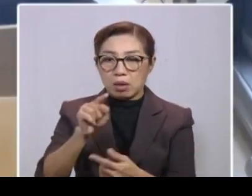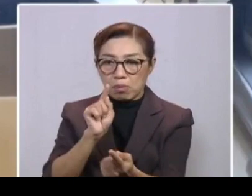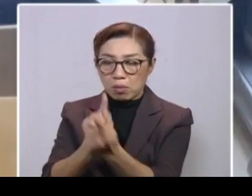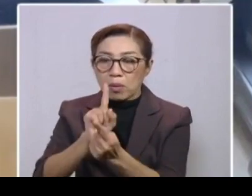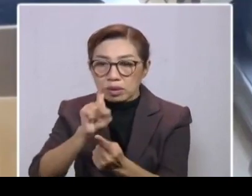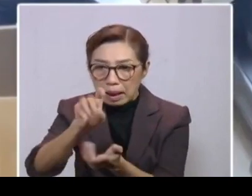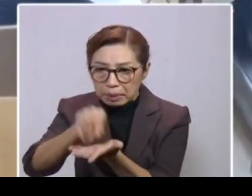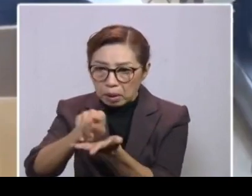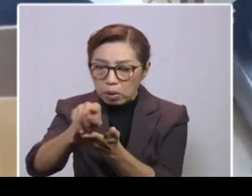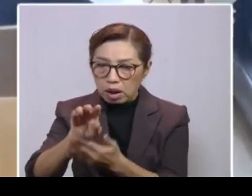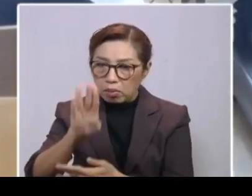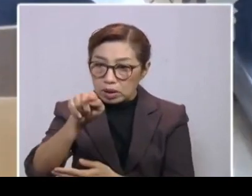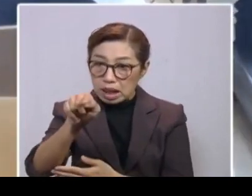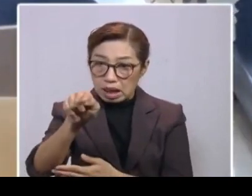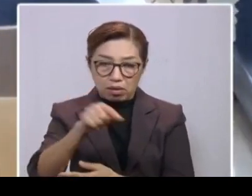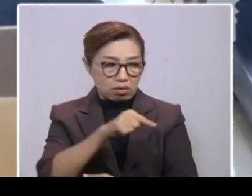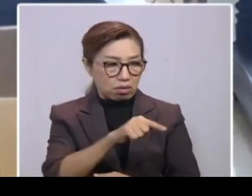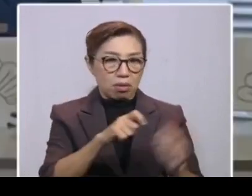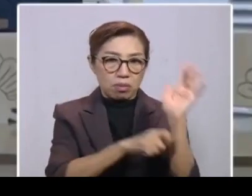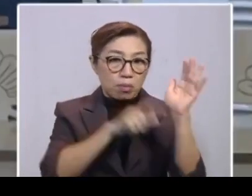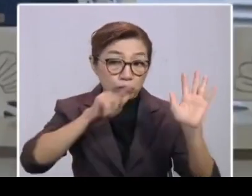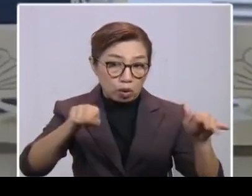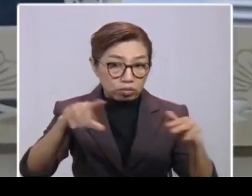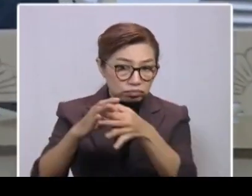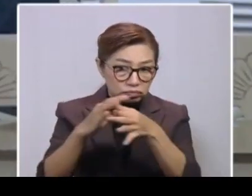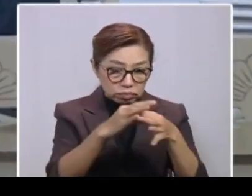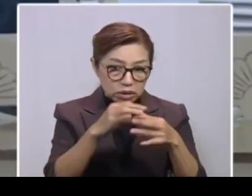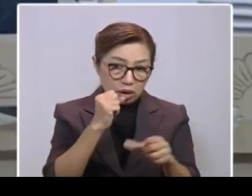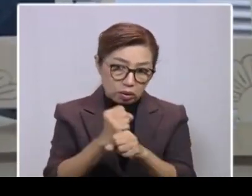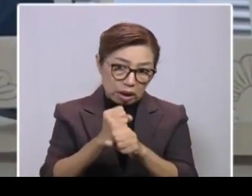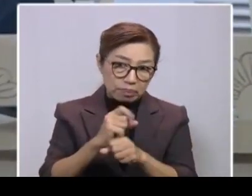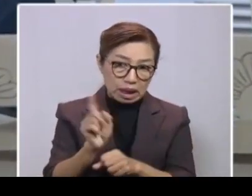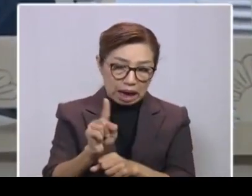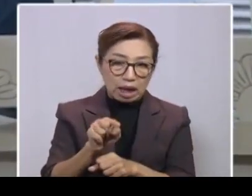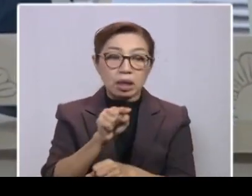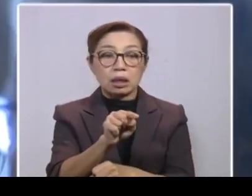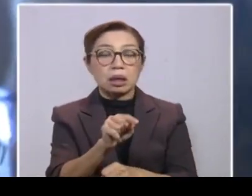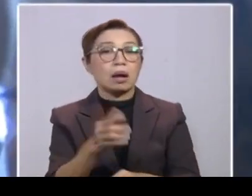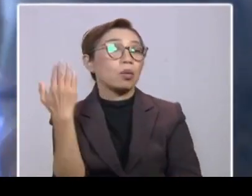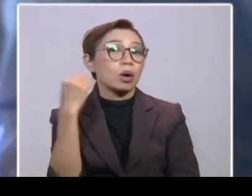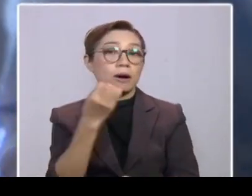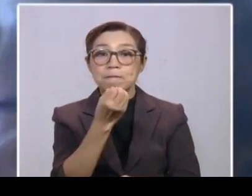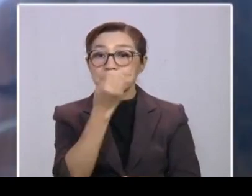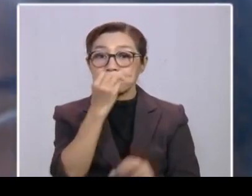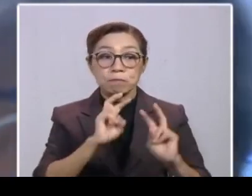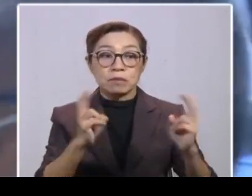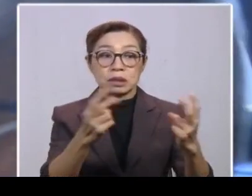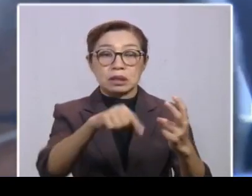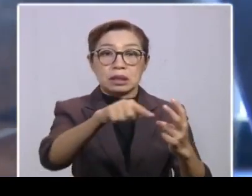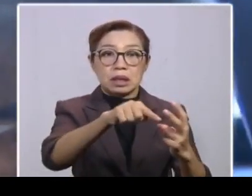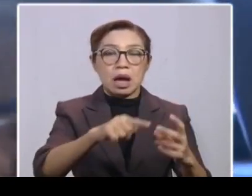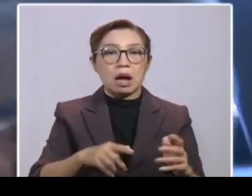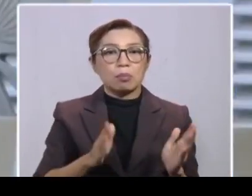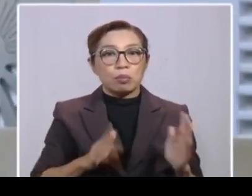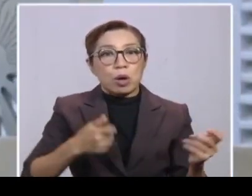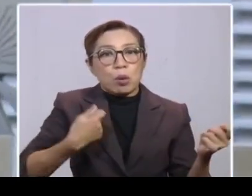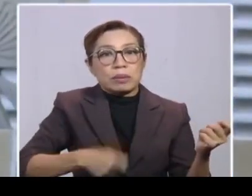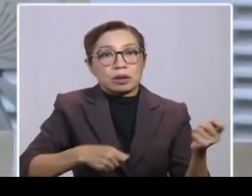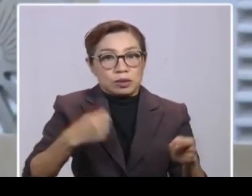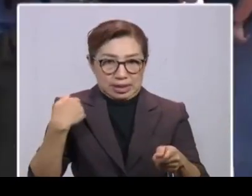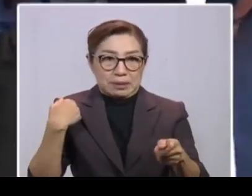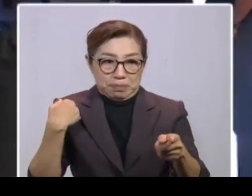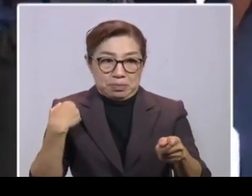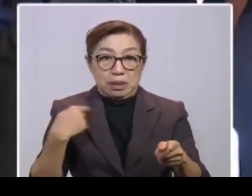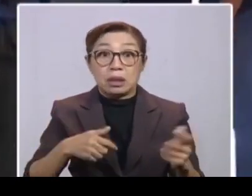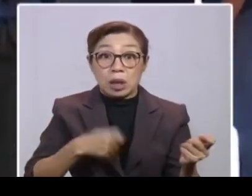หาความเกี่ยวข้องกับธุรกิจของกำนันนกนะครับรวมถึงมีการเรียกบุคคลที่อยู่ในที่เกิดเหตุก็คือนักดนตรีคนนี้มีความ